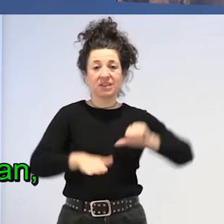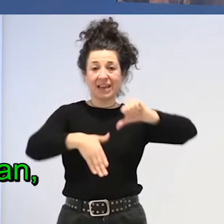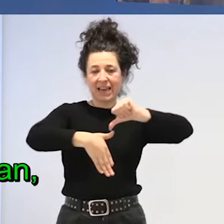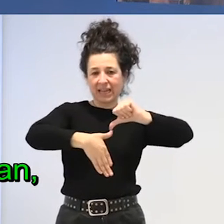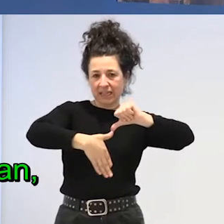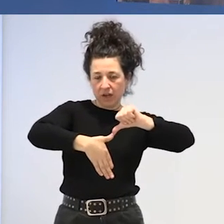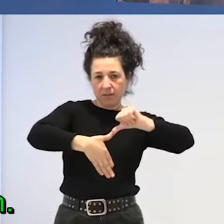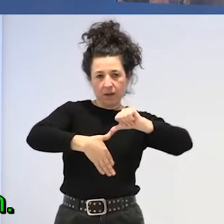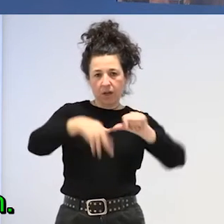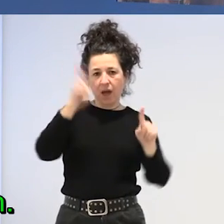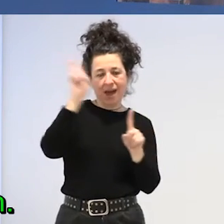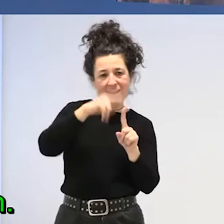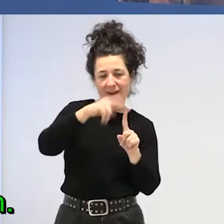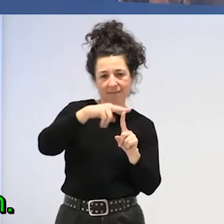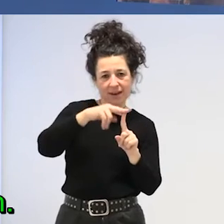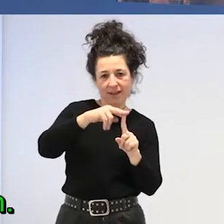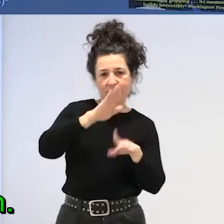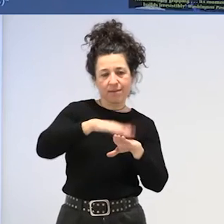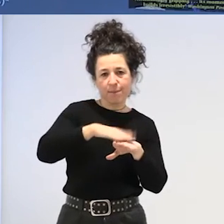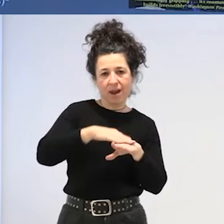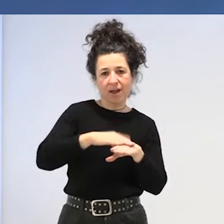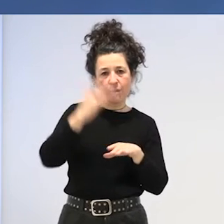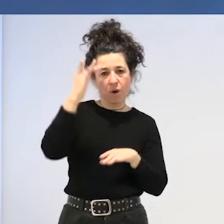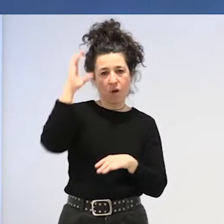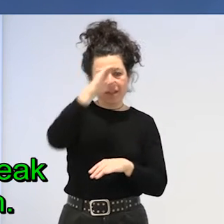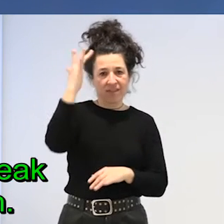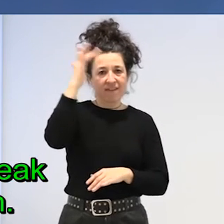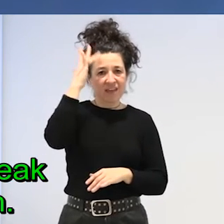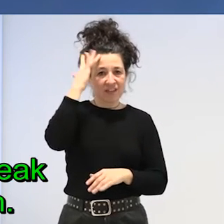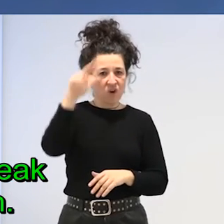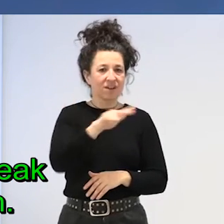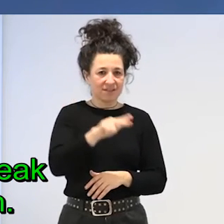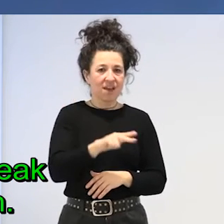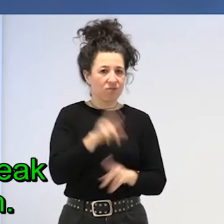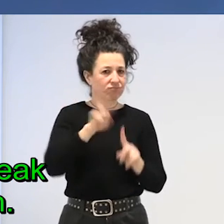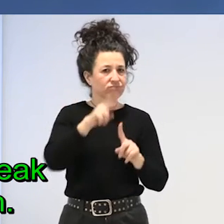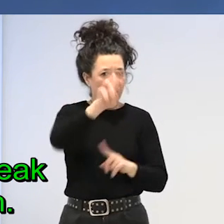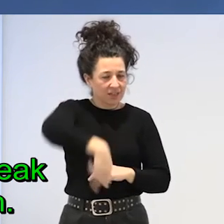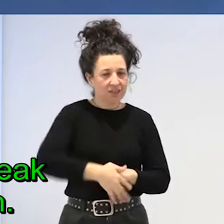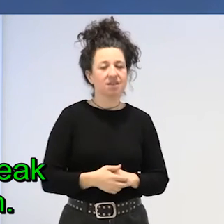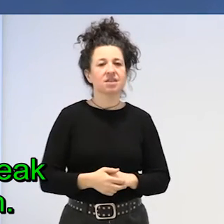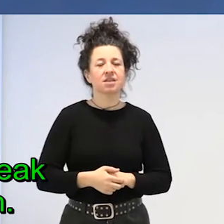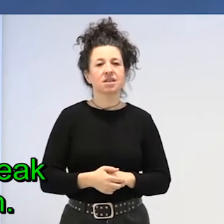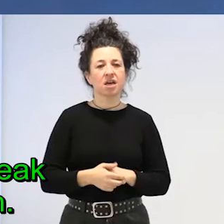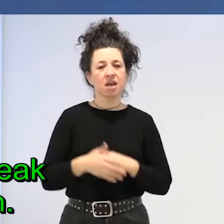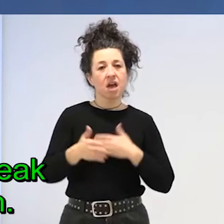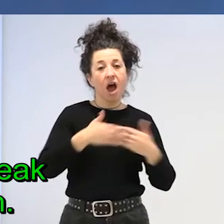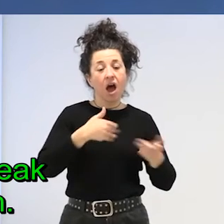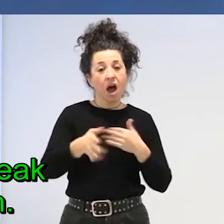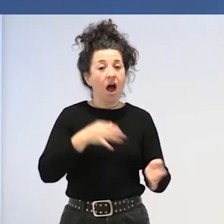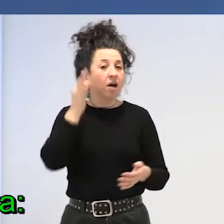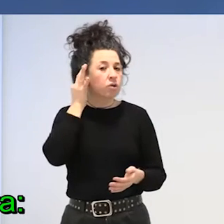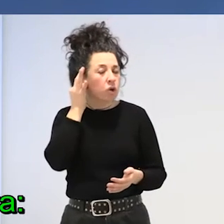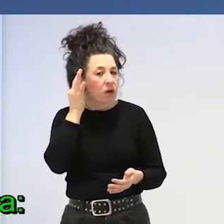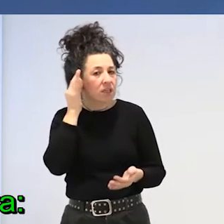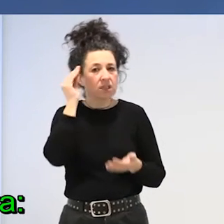zan, erreferentzia da gaztelerazko zientzia fikzioan. Bai, bueno, emakumezko idazleak gaztelerazko zientzia